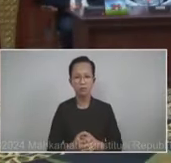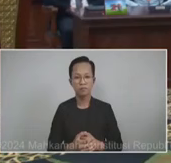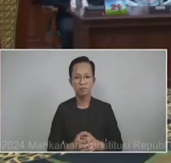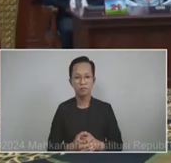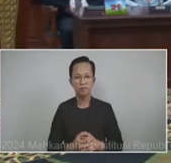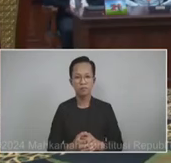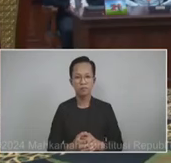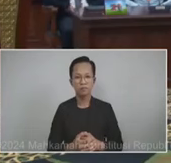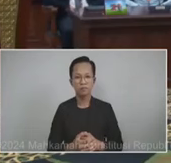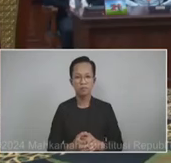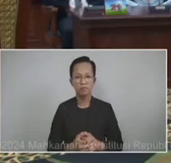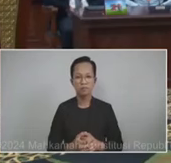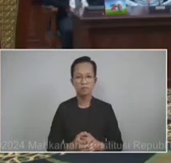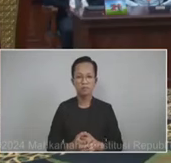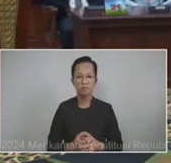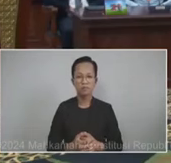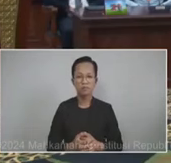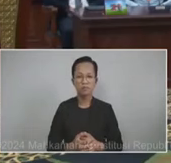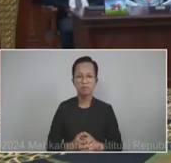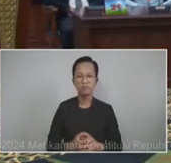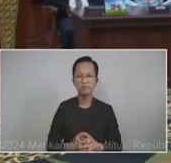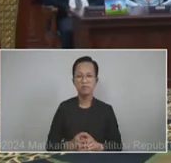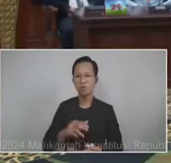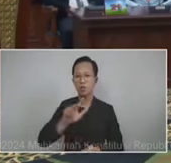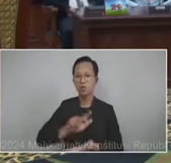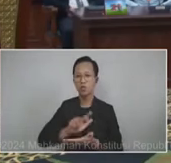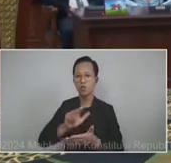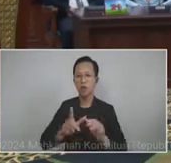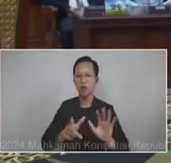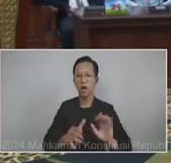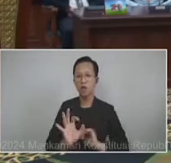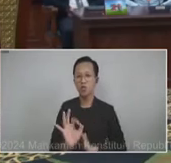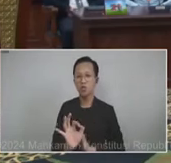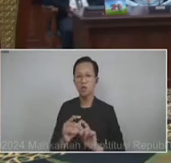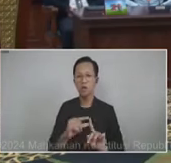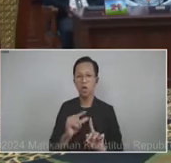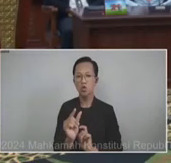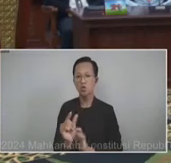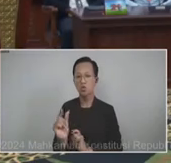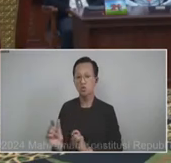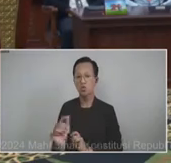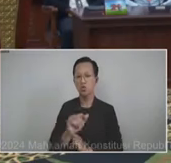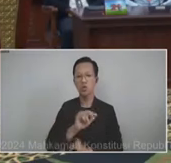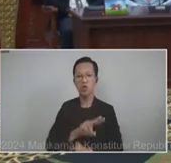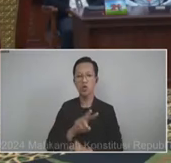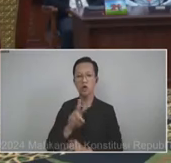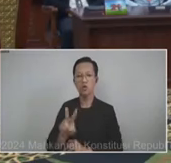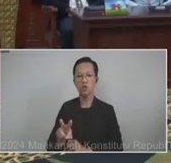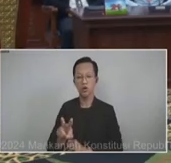silakan putusan nomor 60/ puu garis datar